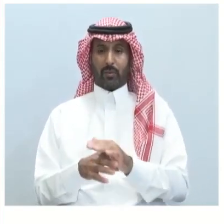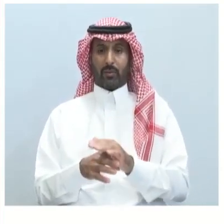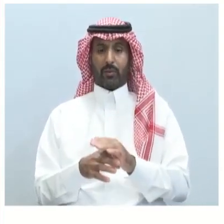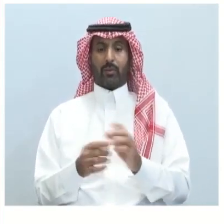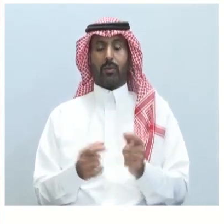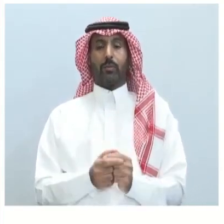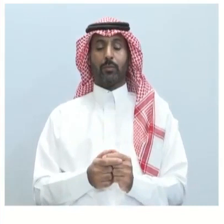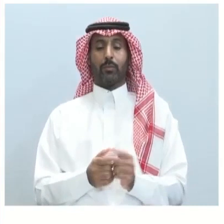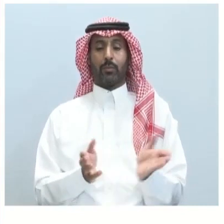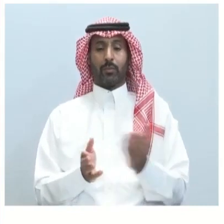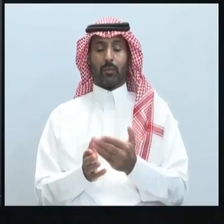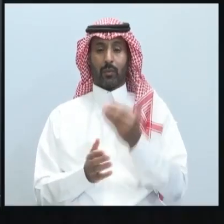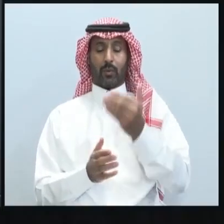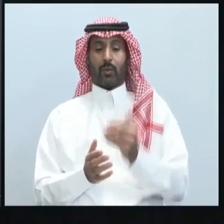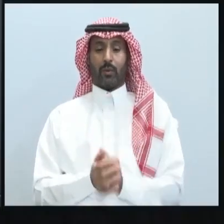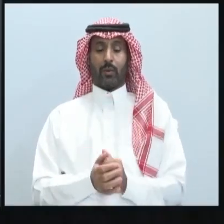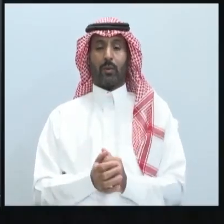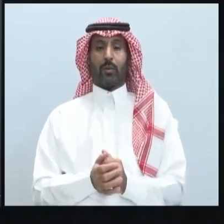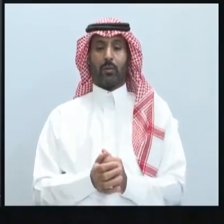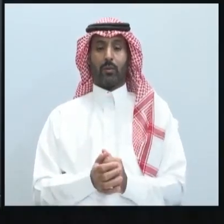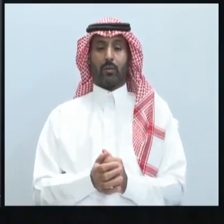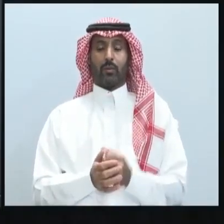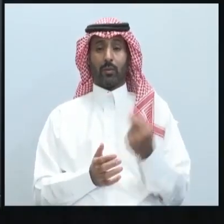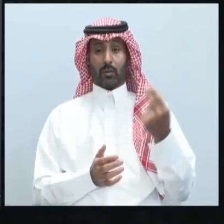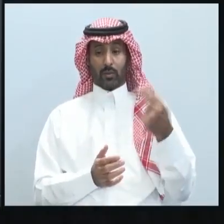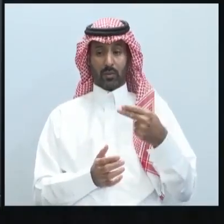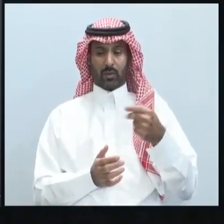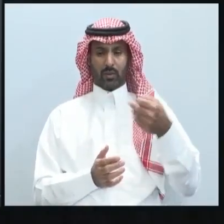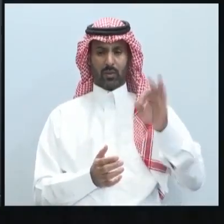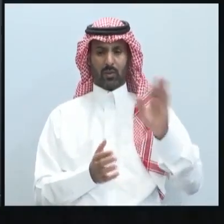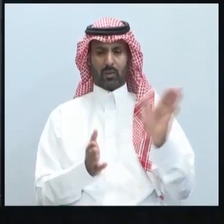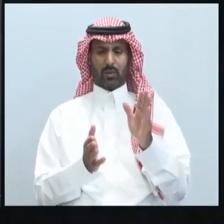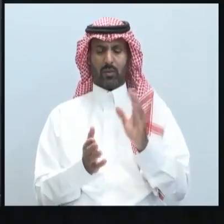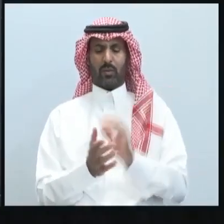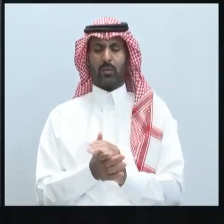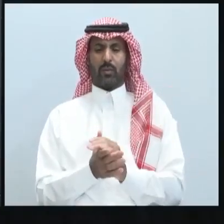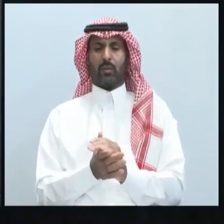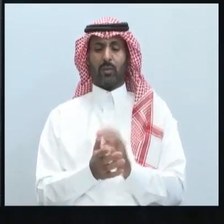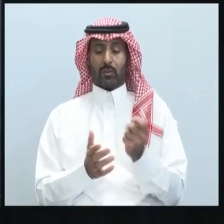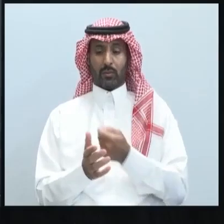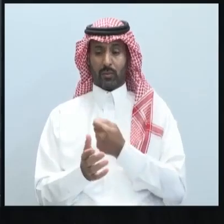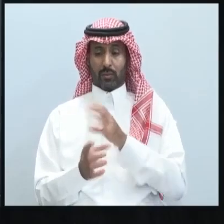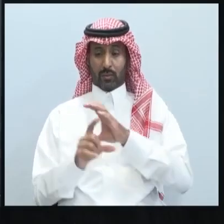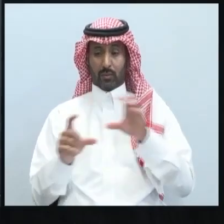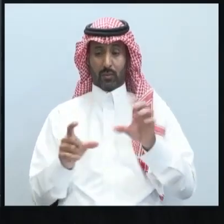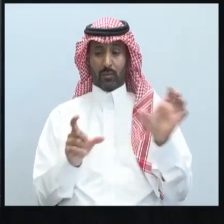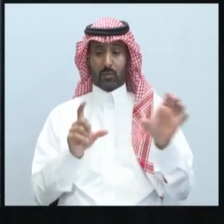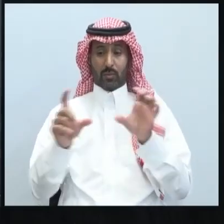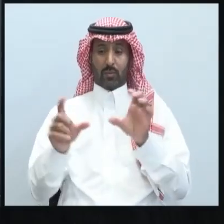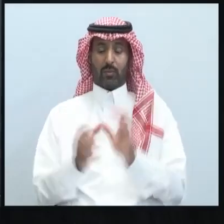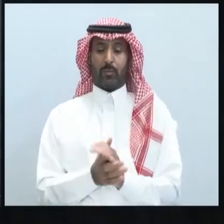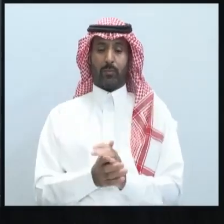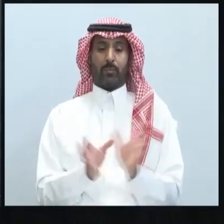عندي هنا الاسد اللي هو الحمض فالمطلوب منك اول شيء تكتب معادله التاين لكل حمض من